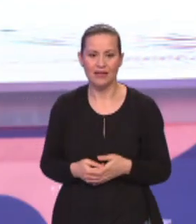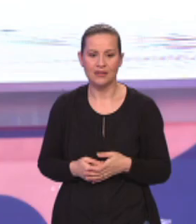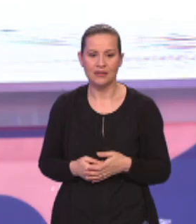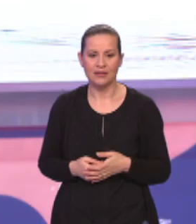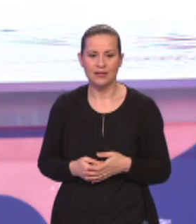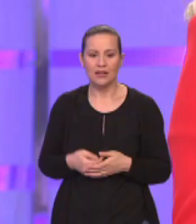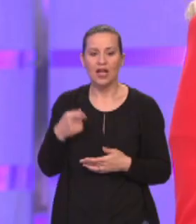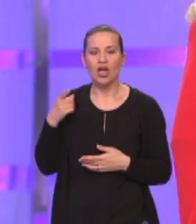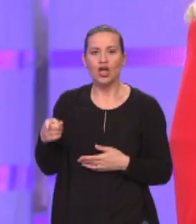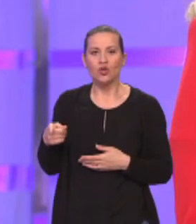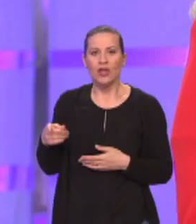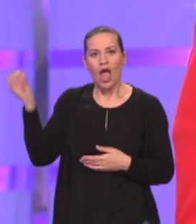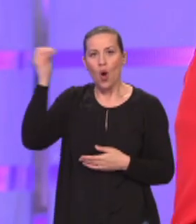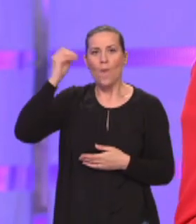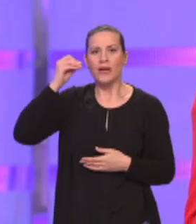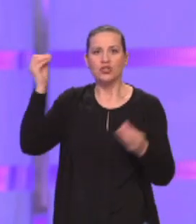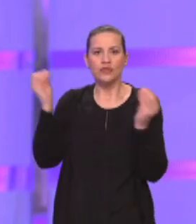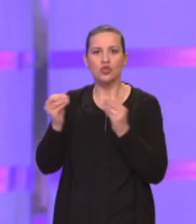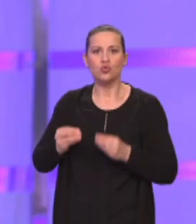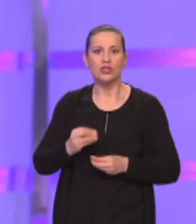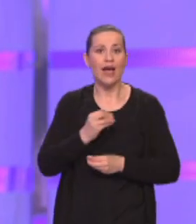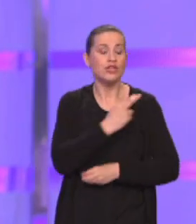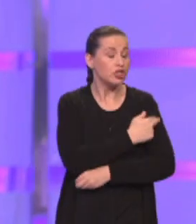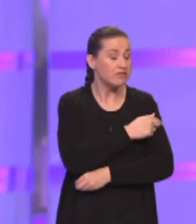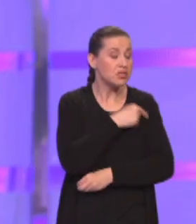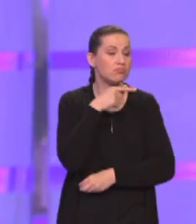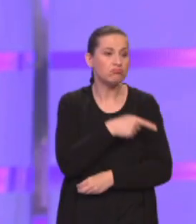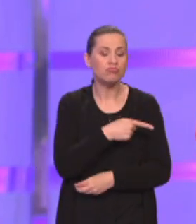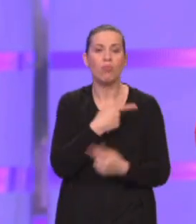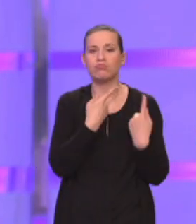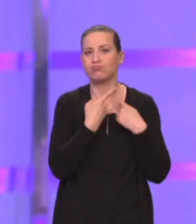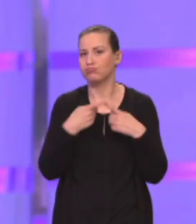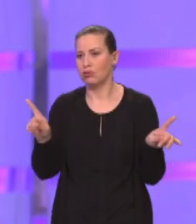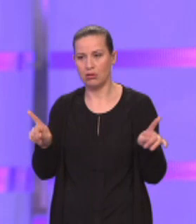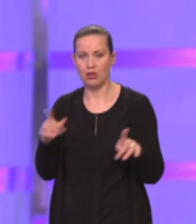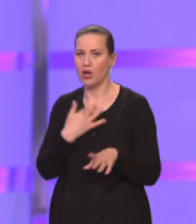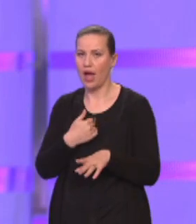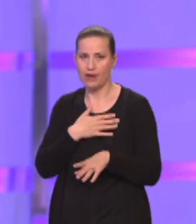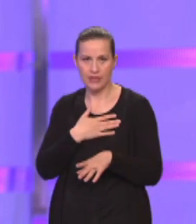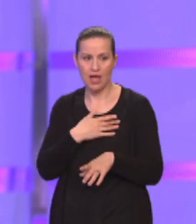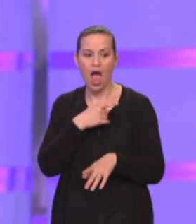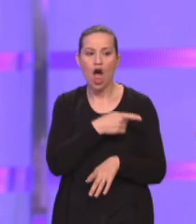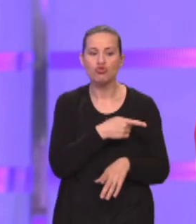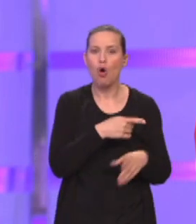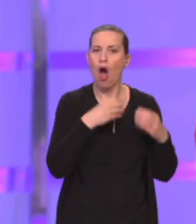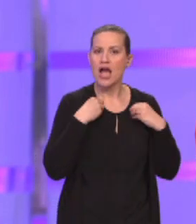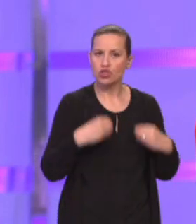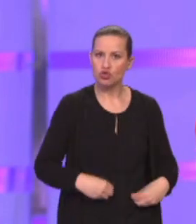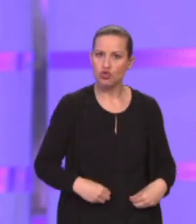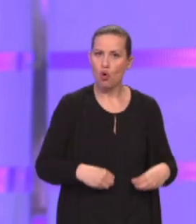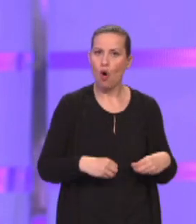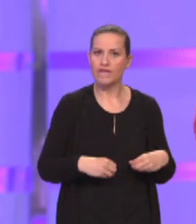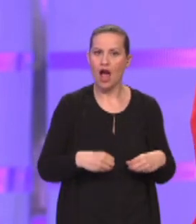Točno. I tu je recimo taj obrazovni sustav švicarski koji je puno, puno, puno drugačiji, dakle, gdje se i strukovne škole jako, jako